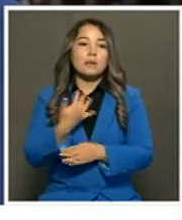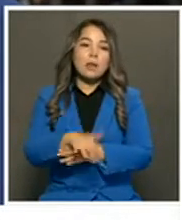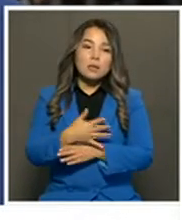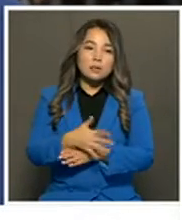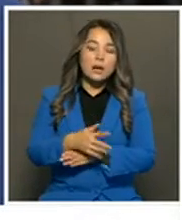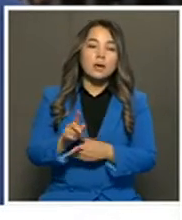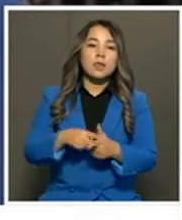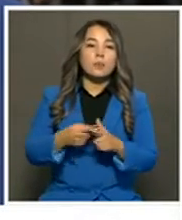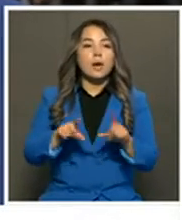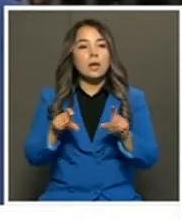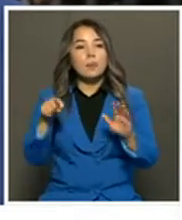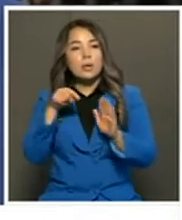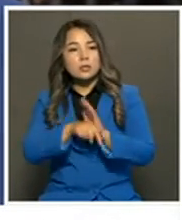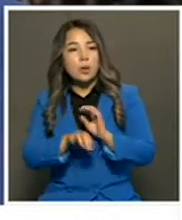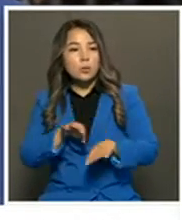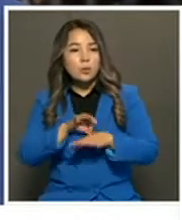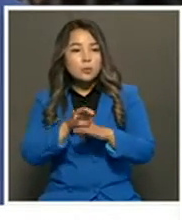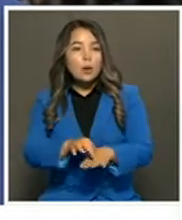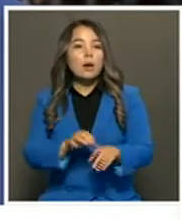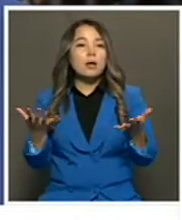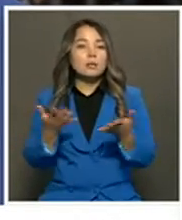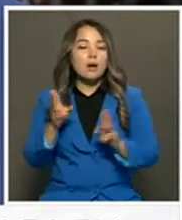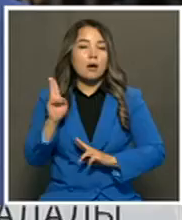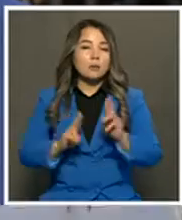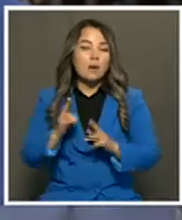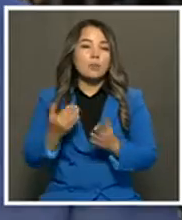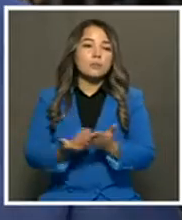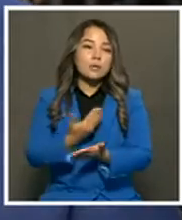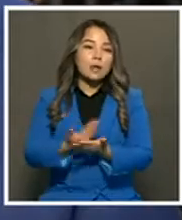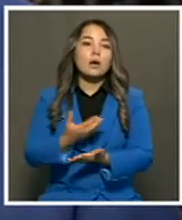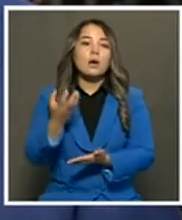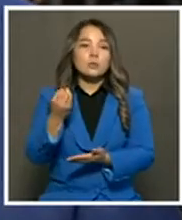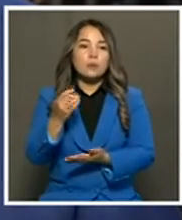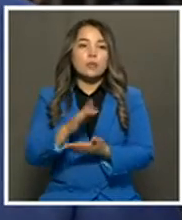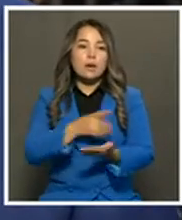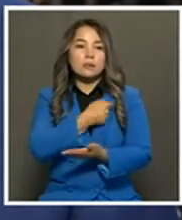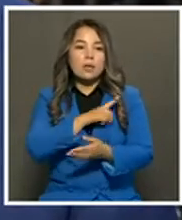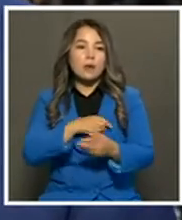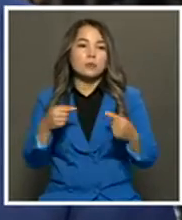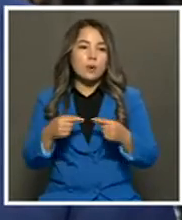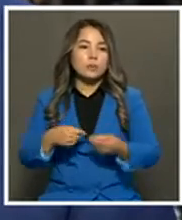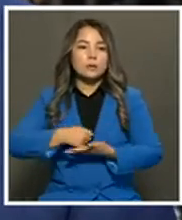бе? Әлде ғимаратта өткіземіз бе? Қандай қауіпсіздік шараларын қолдануымыз керек? Оны әрине біз санитарлық тұрғыда белгілейміз.